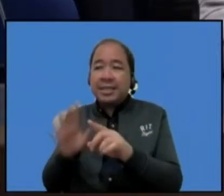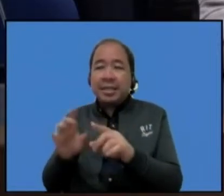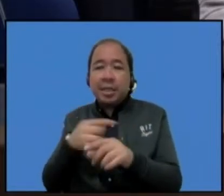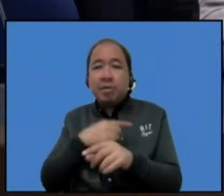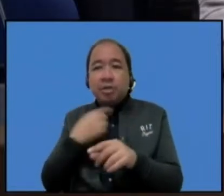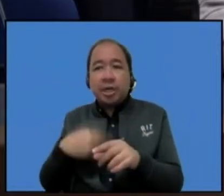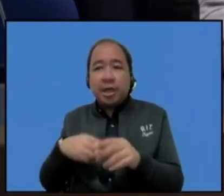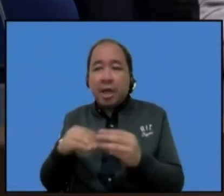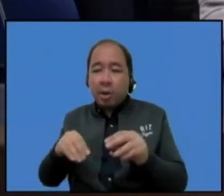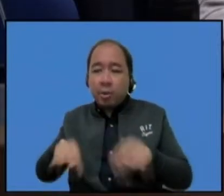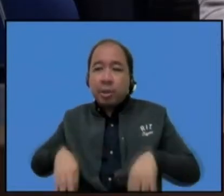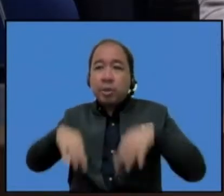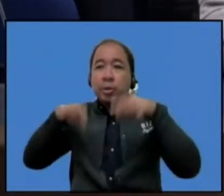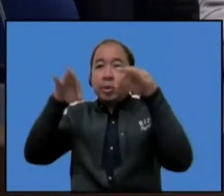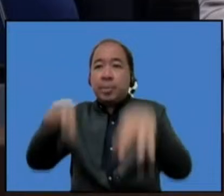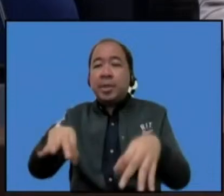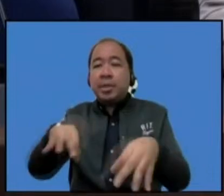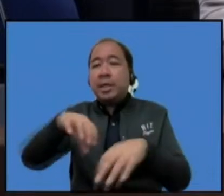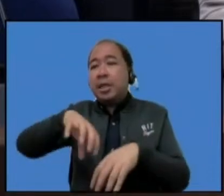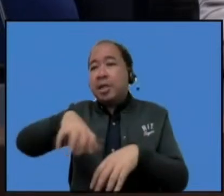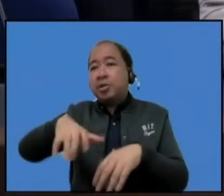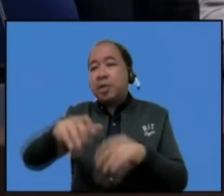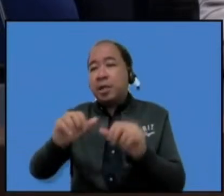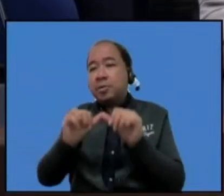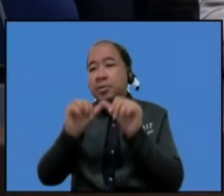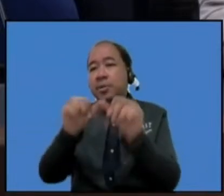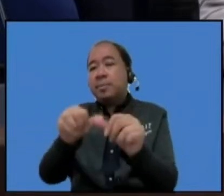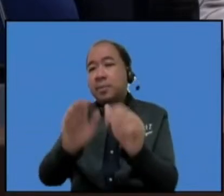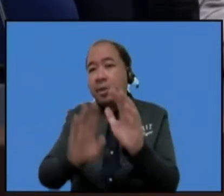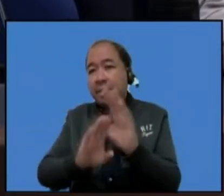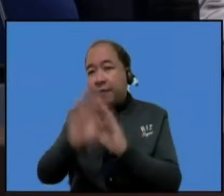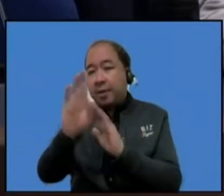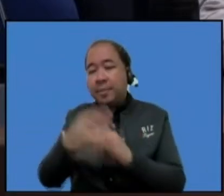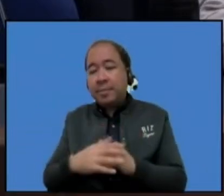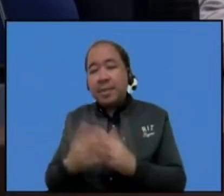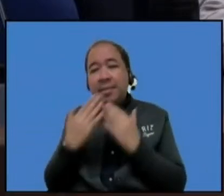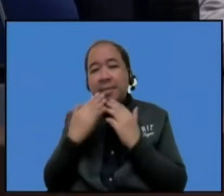发挥积极的作用。我的发言完毕，谢谢。